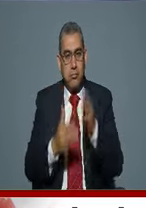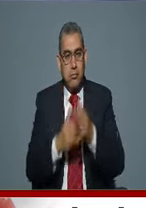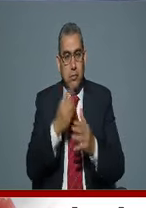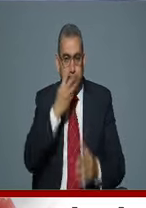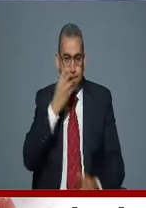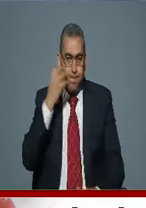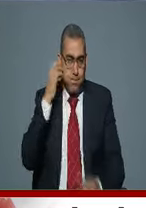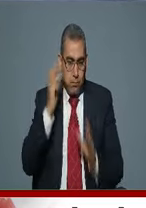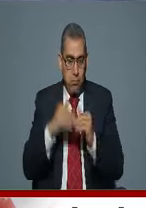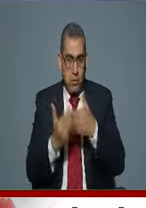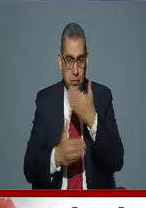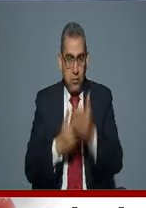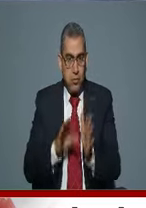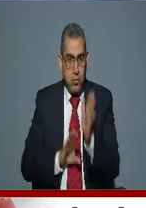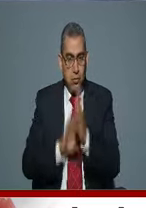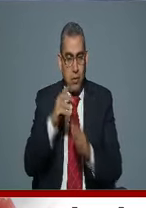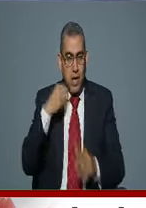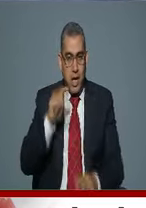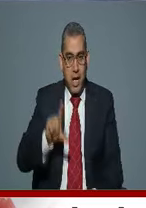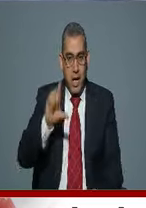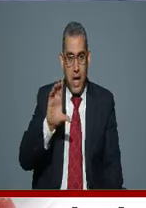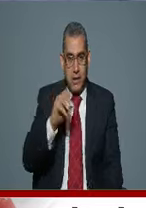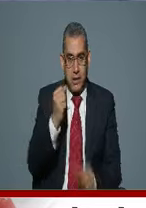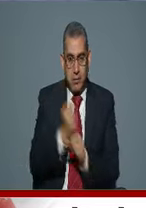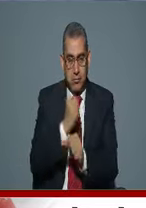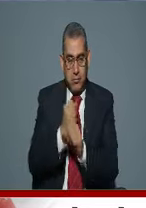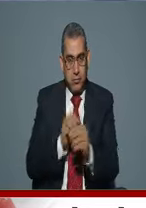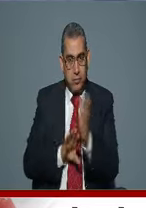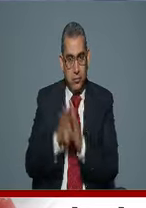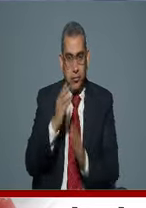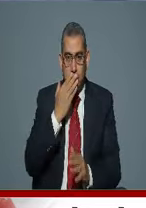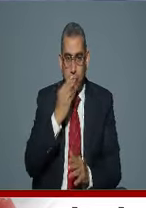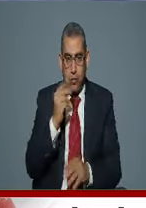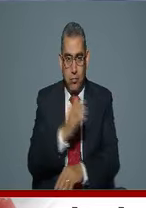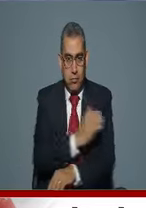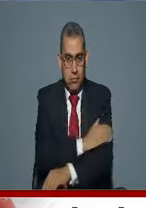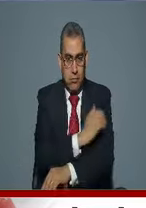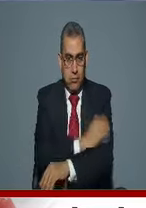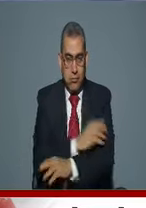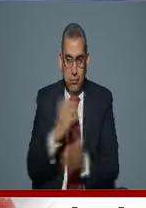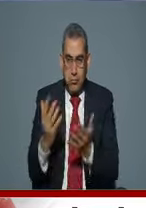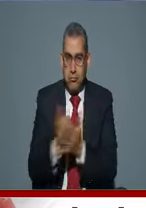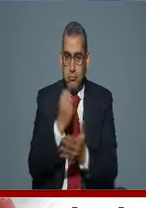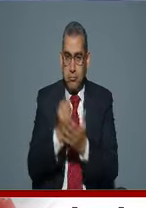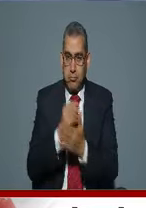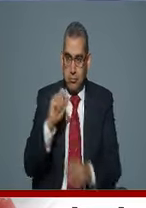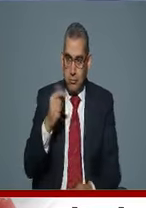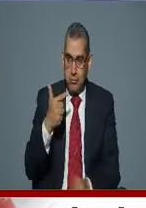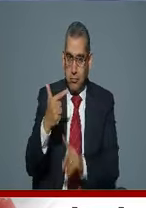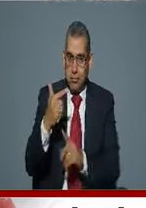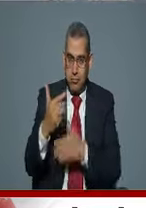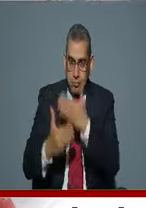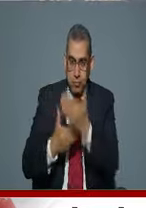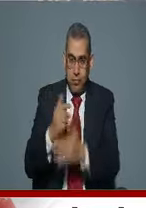والغير مسبوقة للرئيس عبد الفتاح السيسي الذي حققها منذ توليه قيادة البلاد.